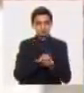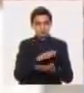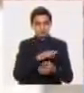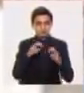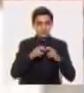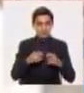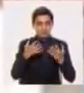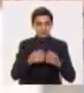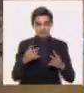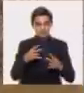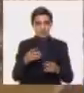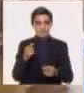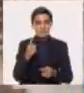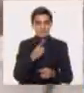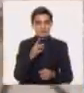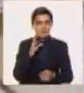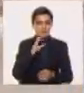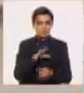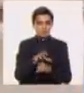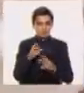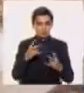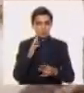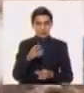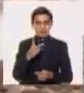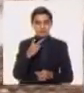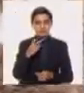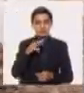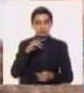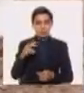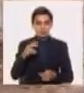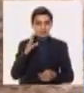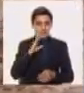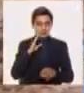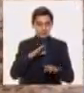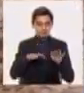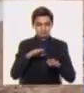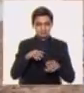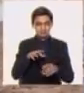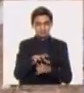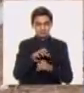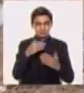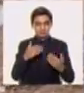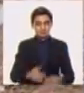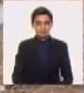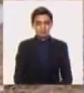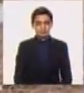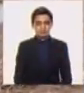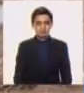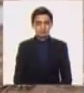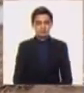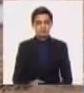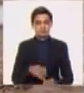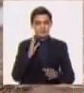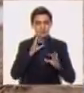үшін алдымен су тартылу керек дейді. Қазір ауылдан күніне 200 тонна суды сорып алып жатыр екен. Егістік алқаптарда жатқан суларды